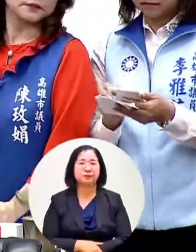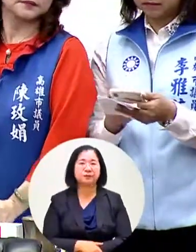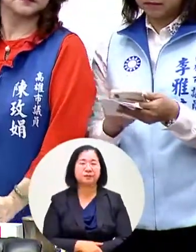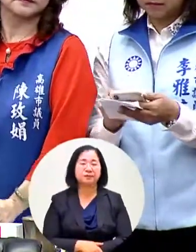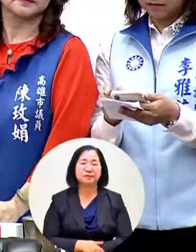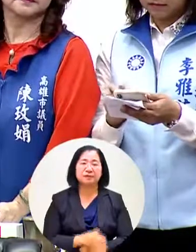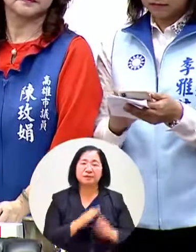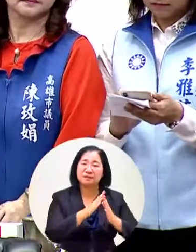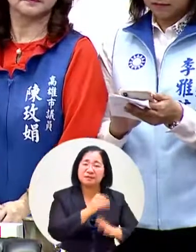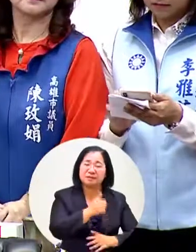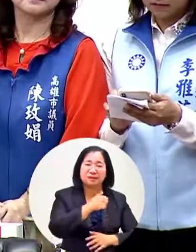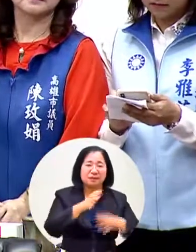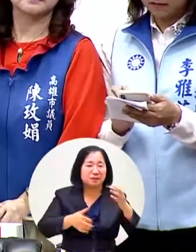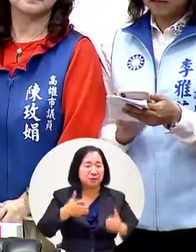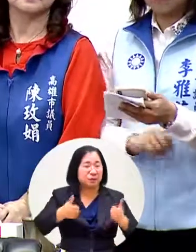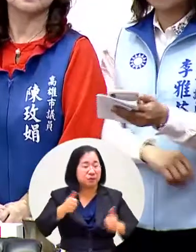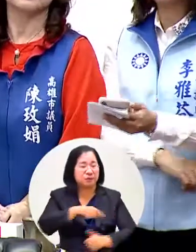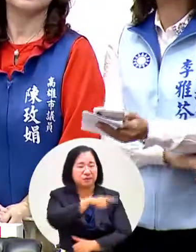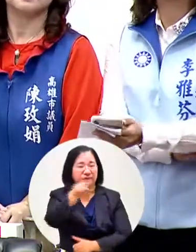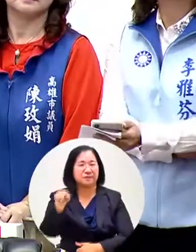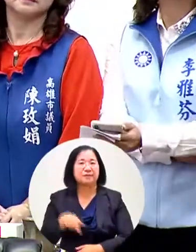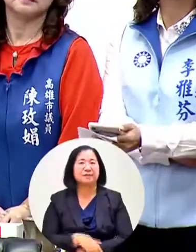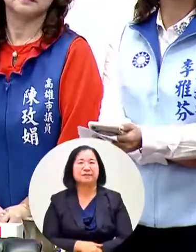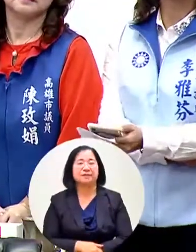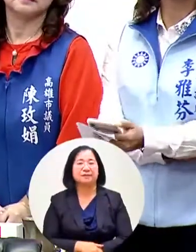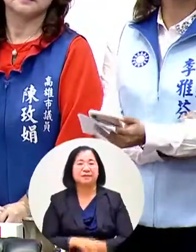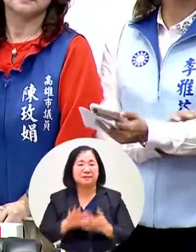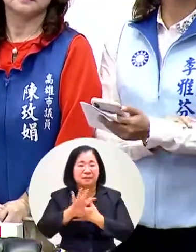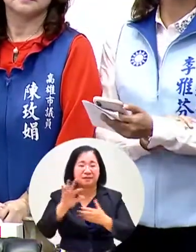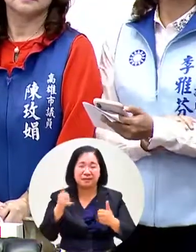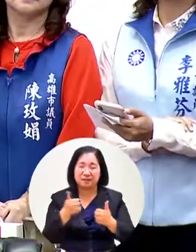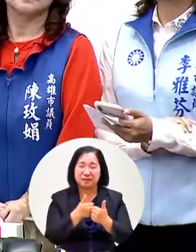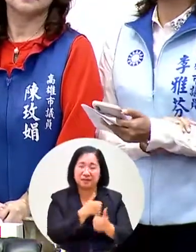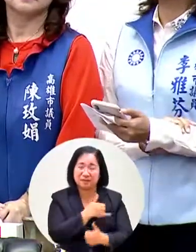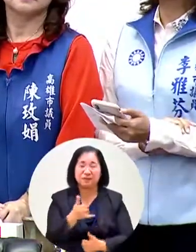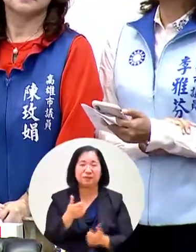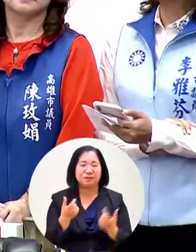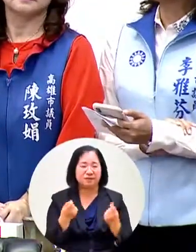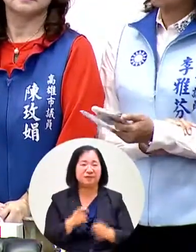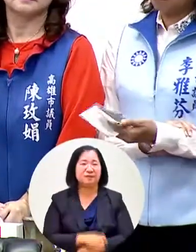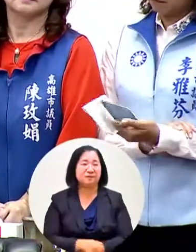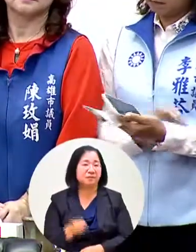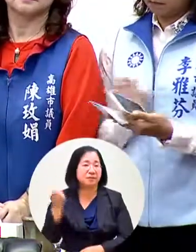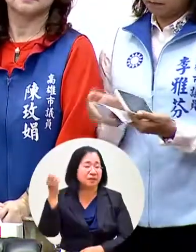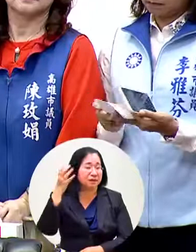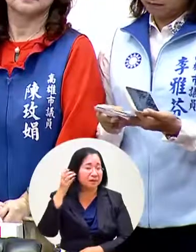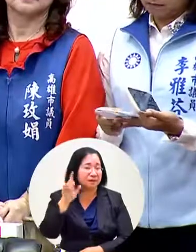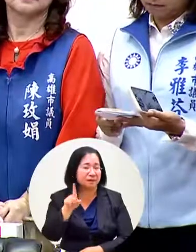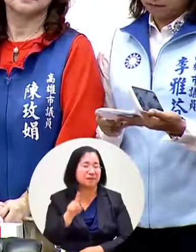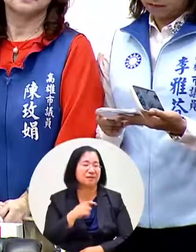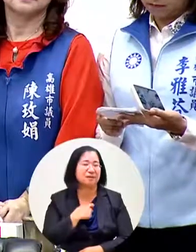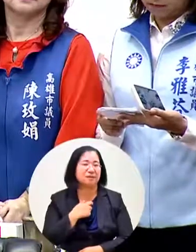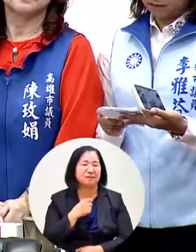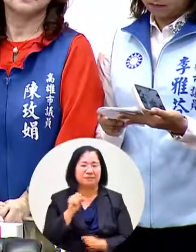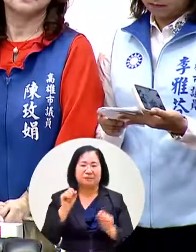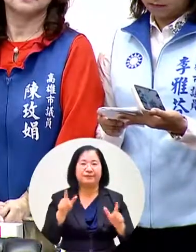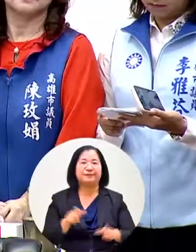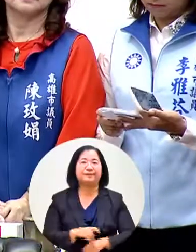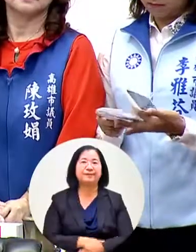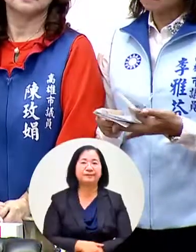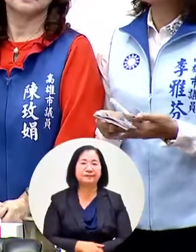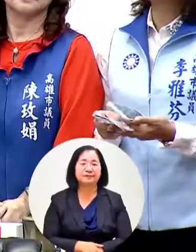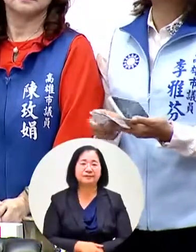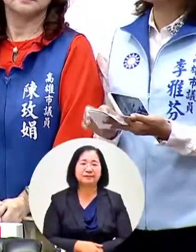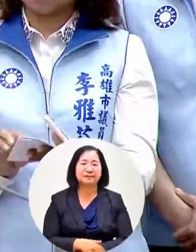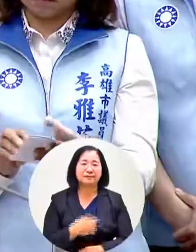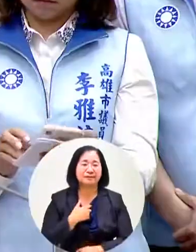你都是电脑见过，都是专业的，因为你是真正要做代志的，百姓都有看到。